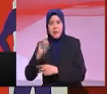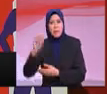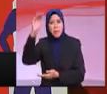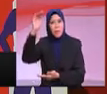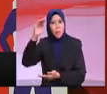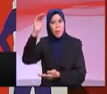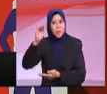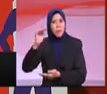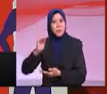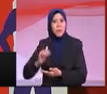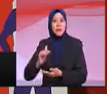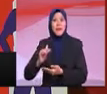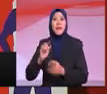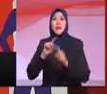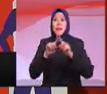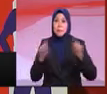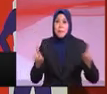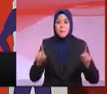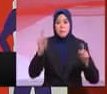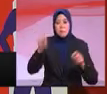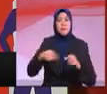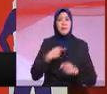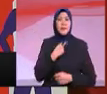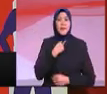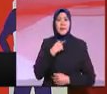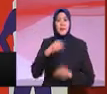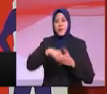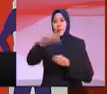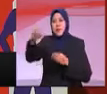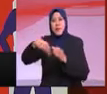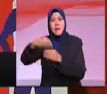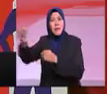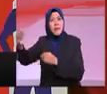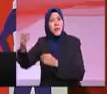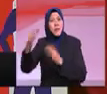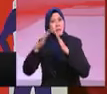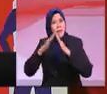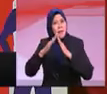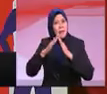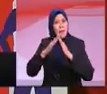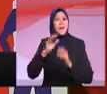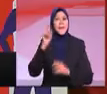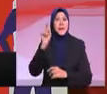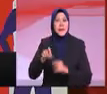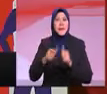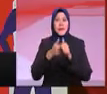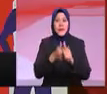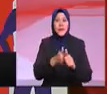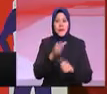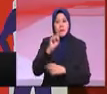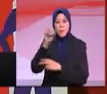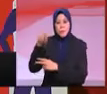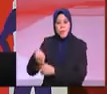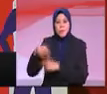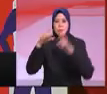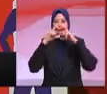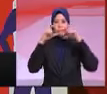100%. Tapi mereka yang terpaksa keluar dari rumah, pastikan mereka patuh pada SOP, memakai penutup